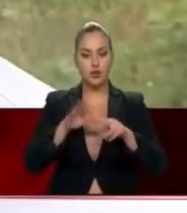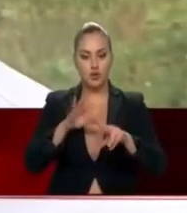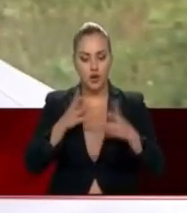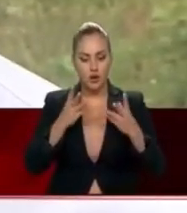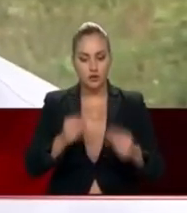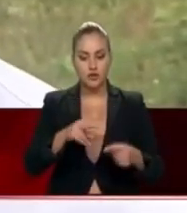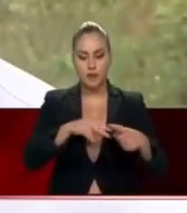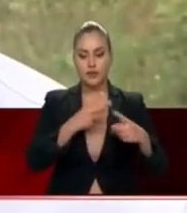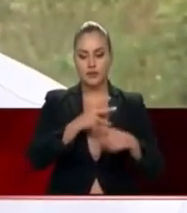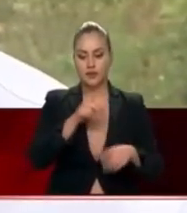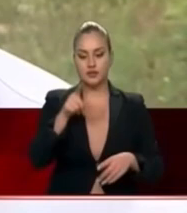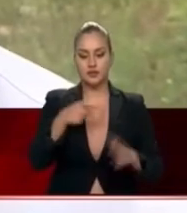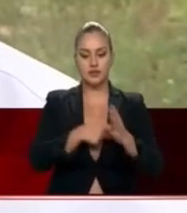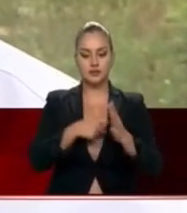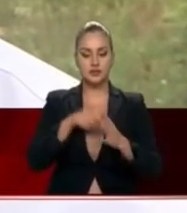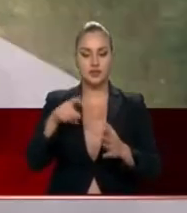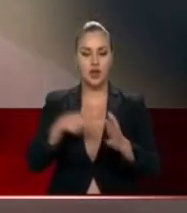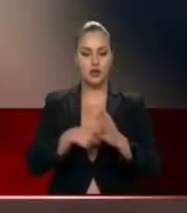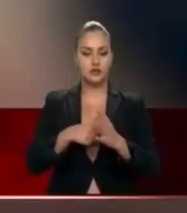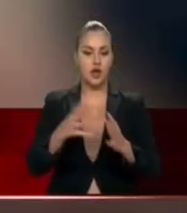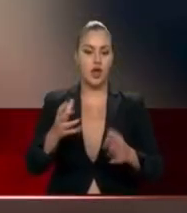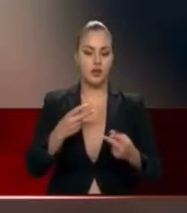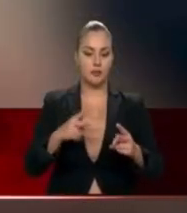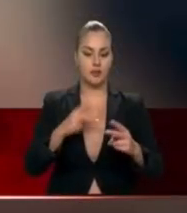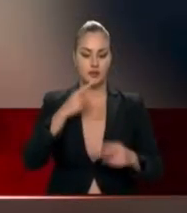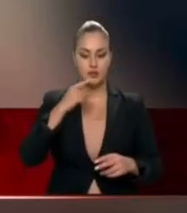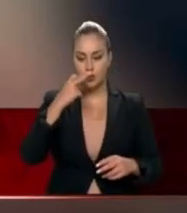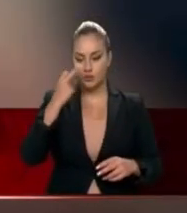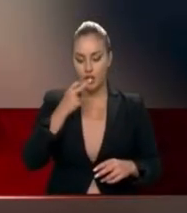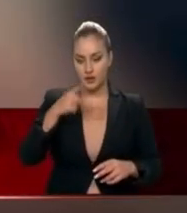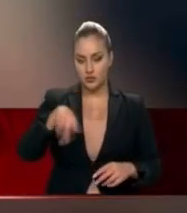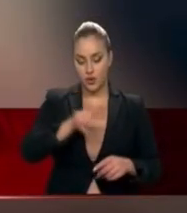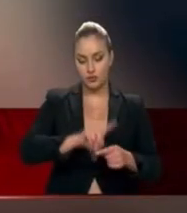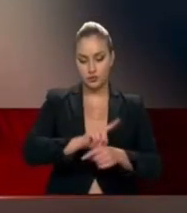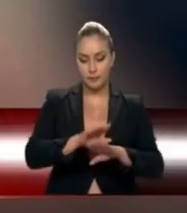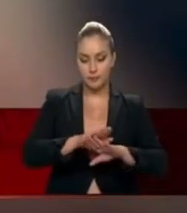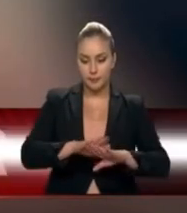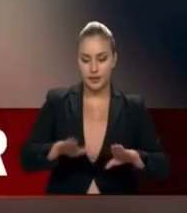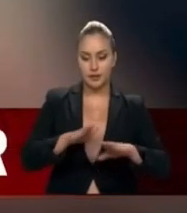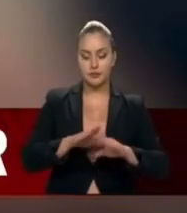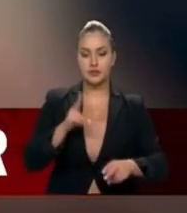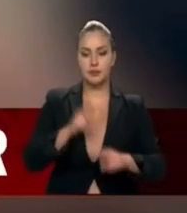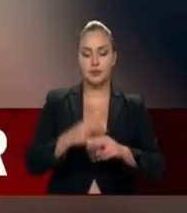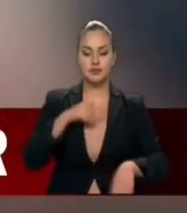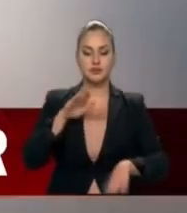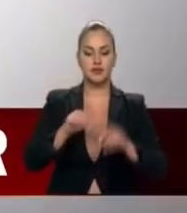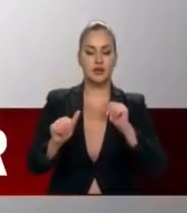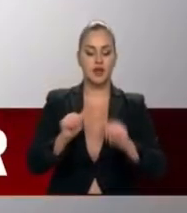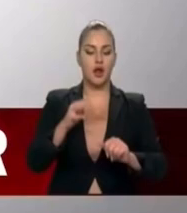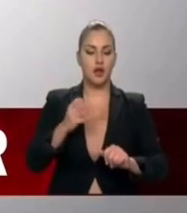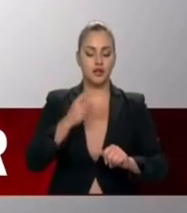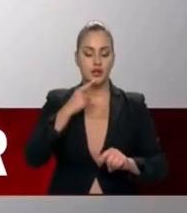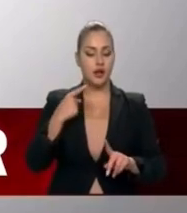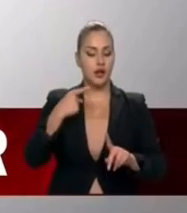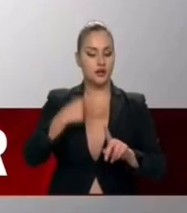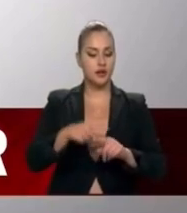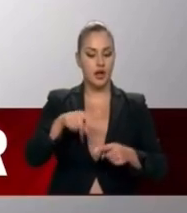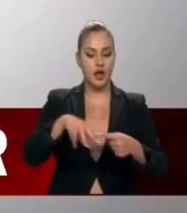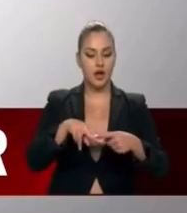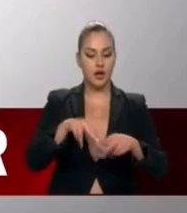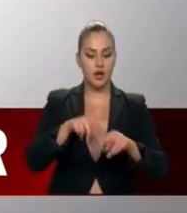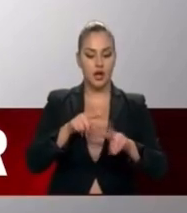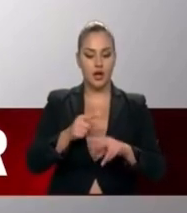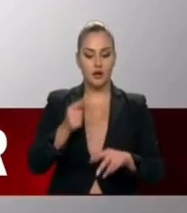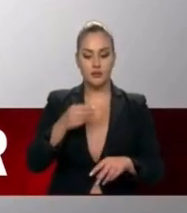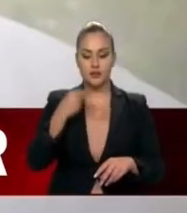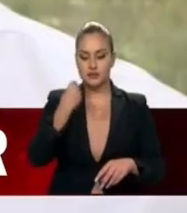Ahmet Efendi sizin isminiz sizin adınıza alır. Olabilir. Dolandırıcılar da o süre biter bitmez biz sayfanızı geri aldık dedi. Hatta Akkaya'dan küçük çaplı